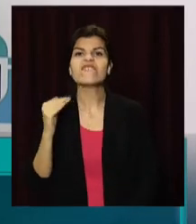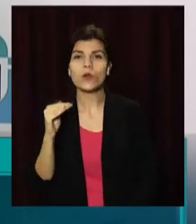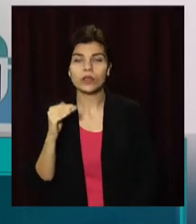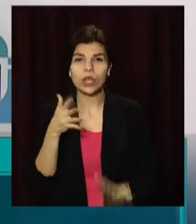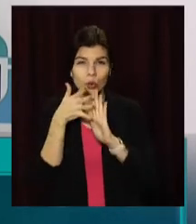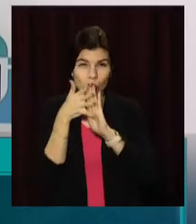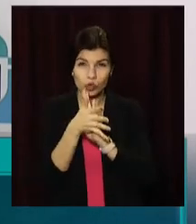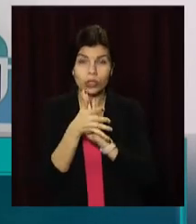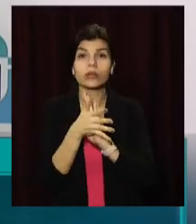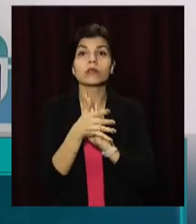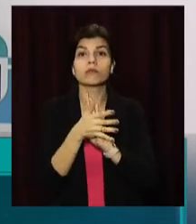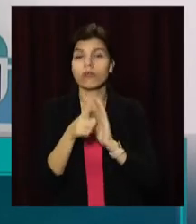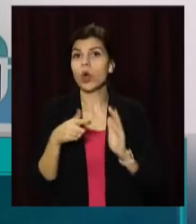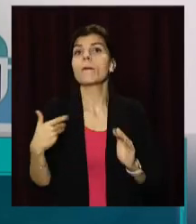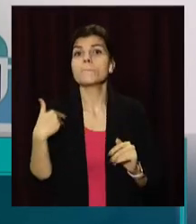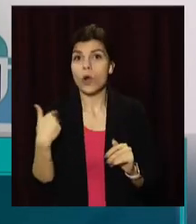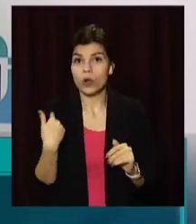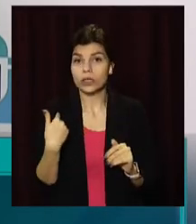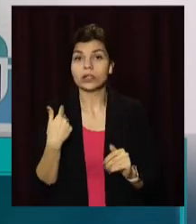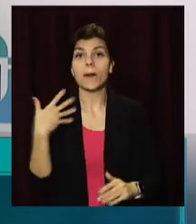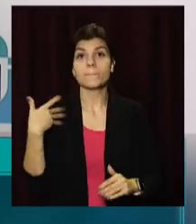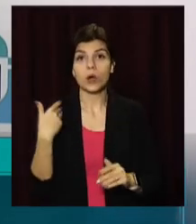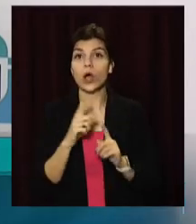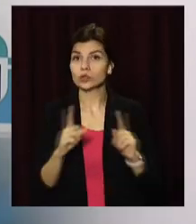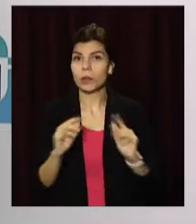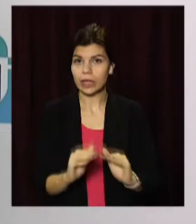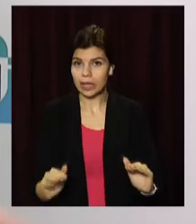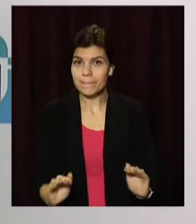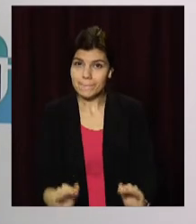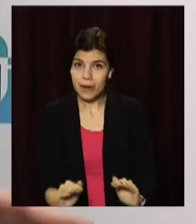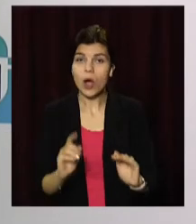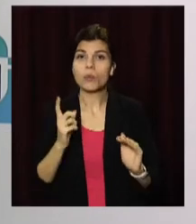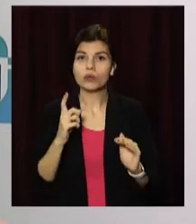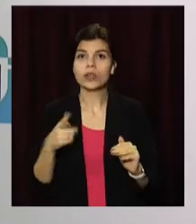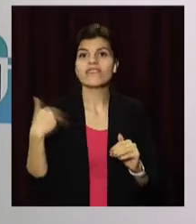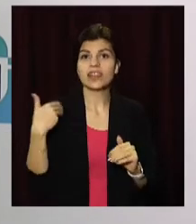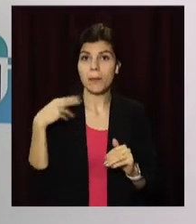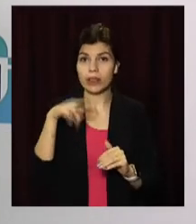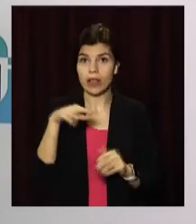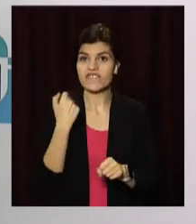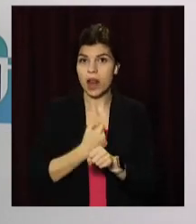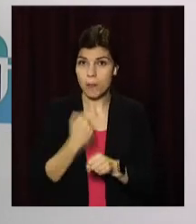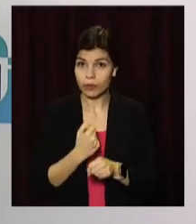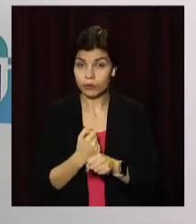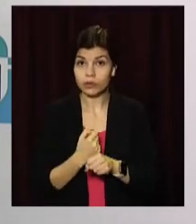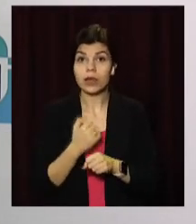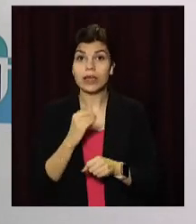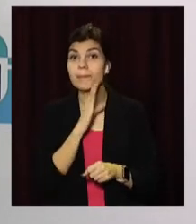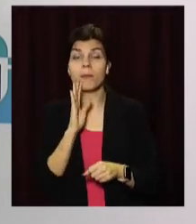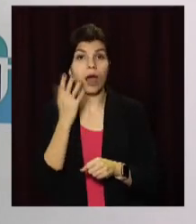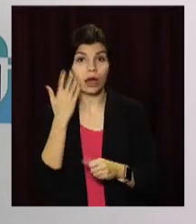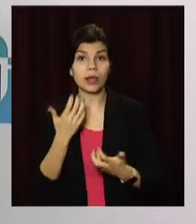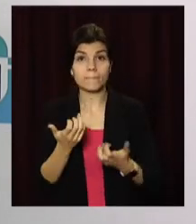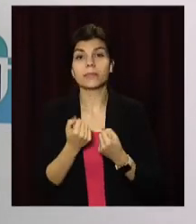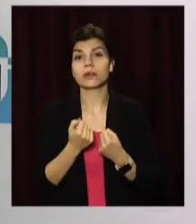діток, тому що виробляється вітамін D. И мама, когда принимает, ну, как бы дает малышу принимать витамин D в капельках, она